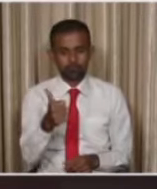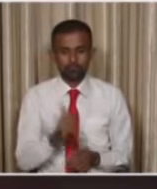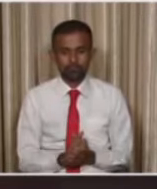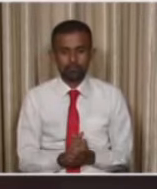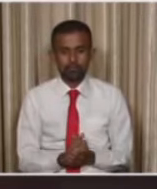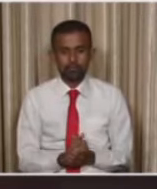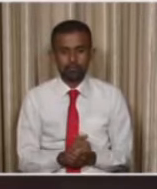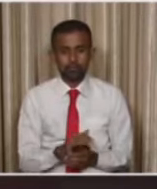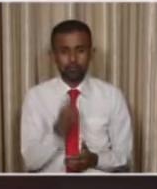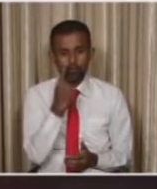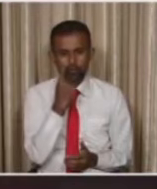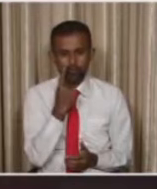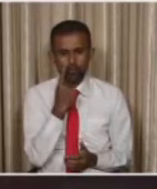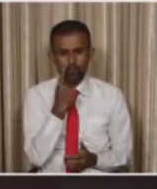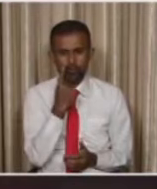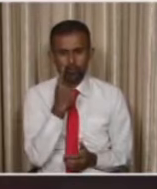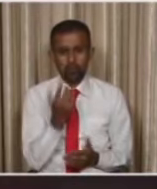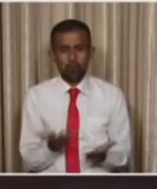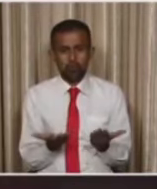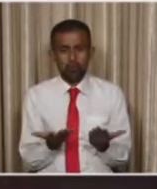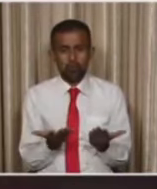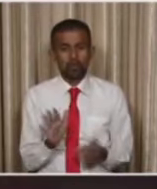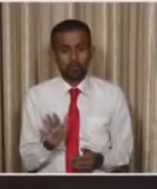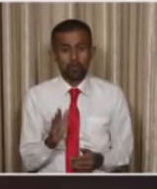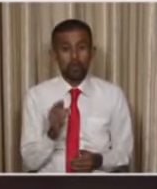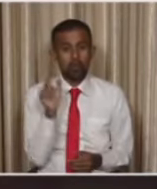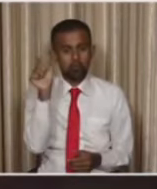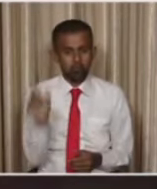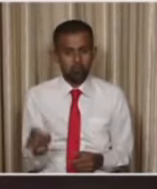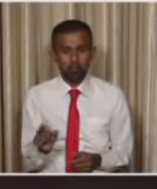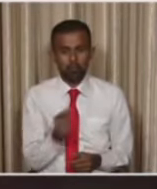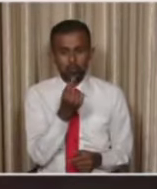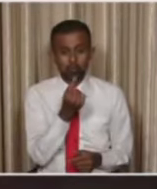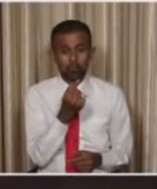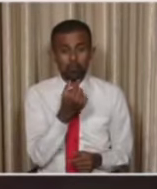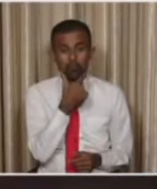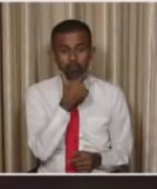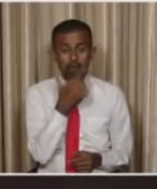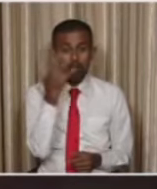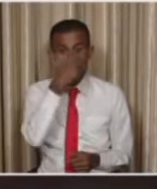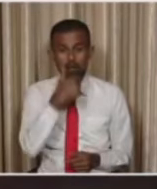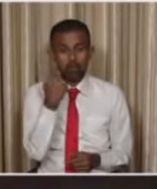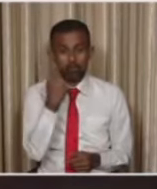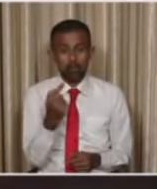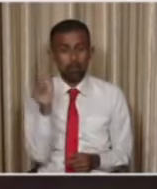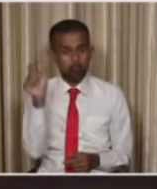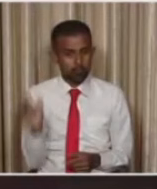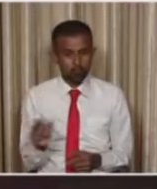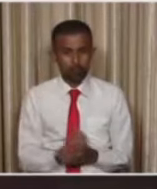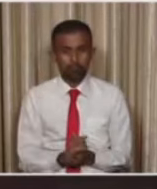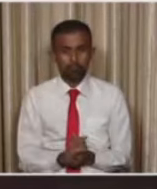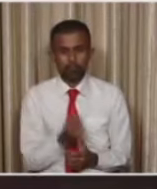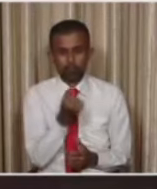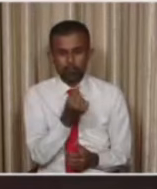පුංචි කඳුළු බිඳුවක මහා බරක් දැනෙන මිනිසා. පුංචි සිනා රැල්ලක මහා ලස්සන දුටු මිනිසා.